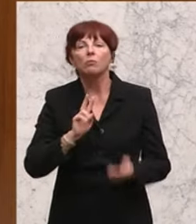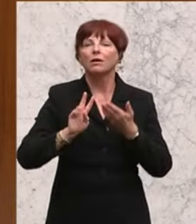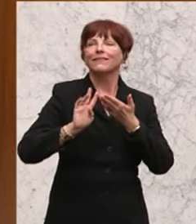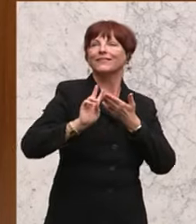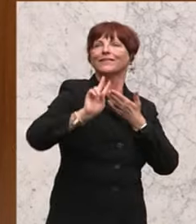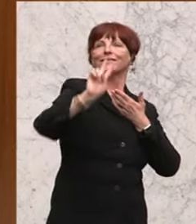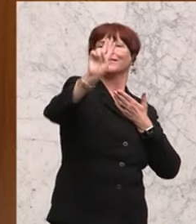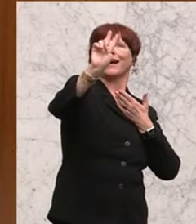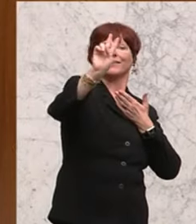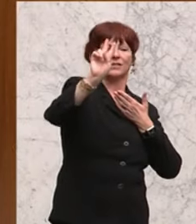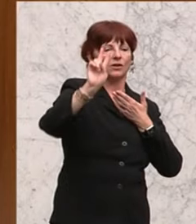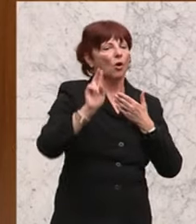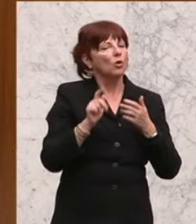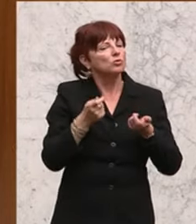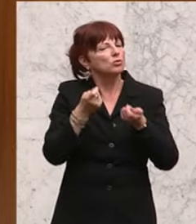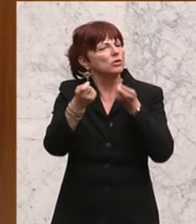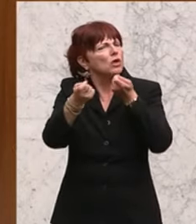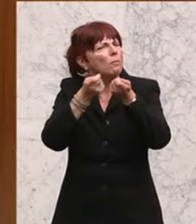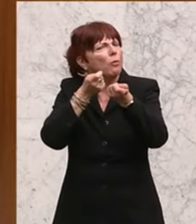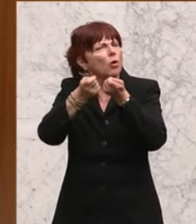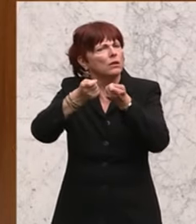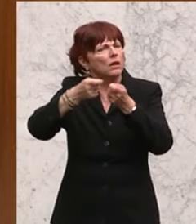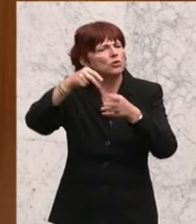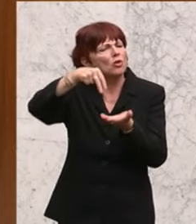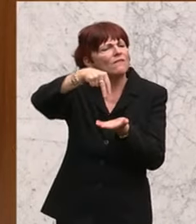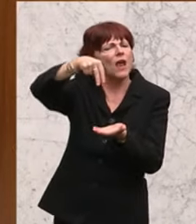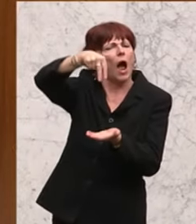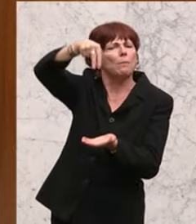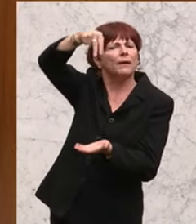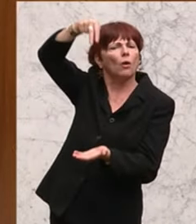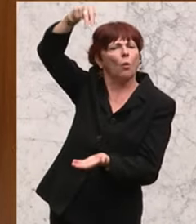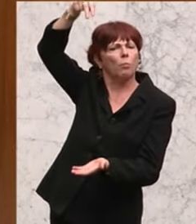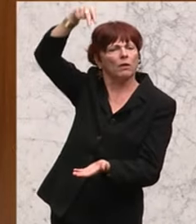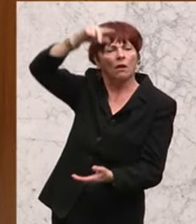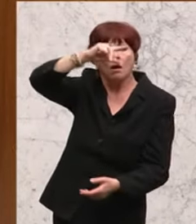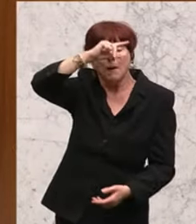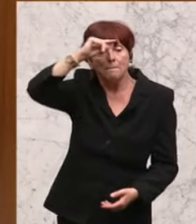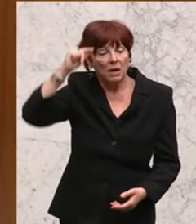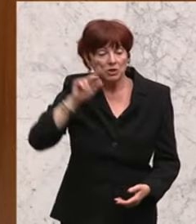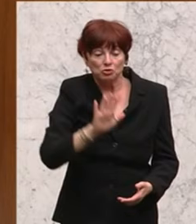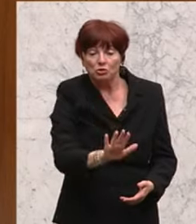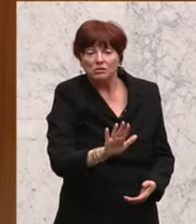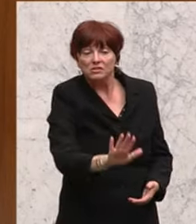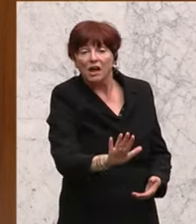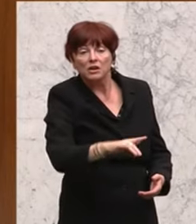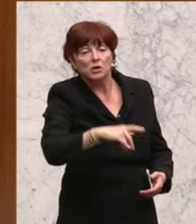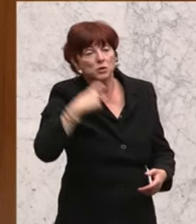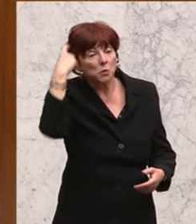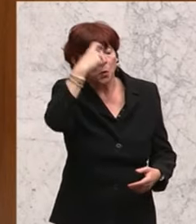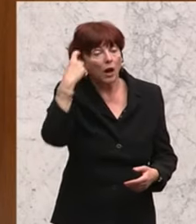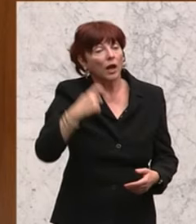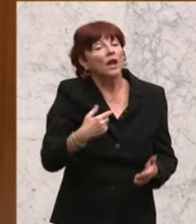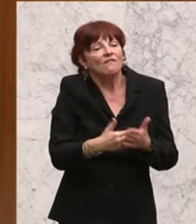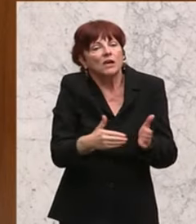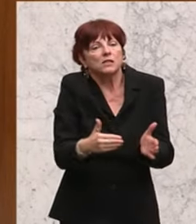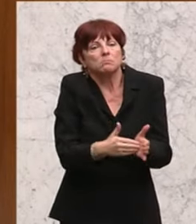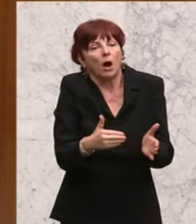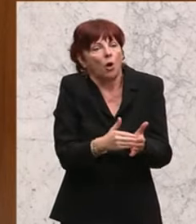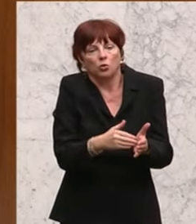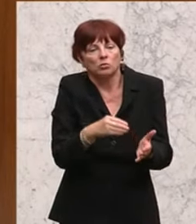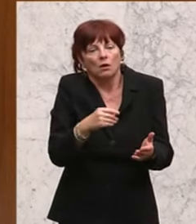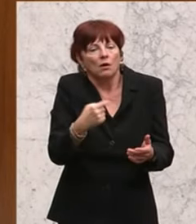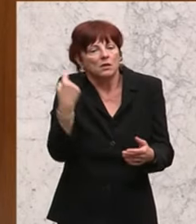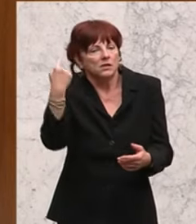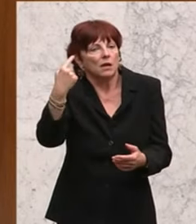zu dieser Kapselpolitik, die sich von den Menschen und den tatsächlichen Interessenlagen, Sorgen und Notwendigkeiten mittlerweile deutlich entfernt